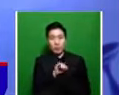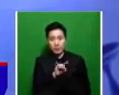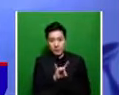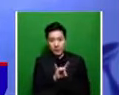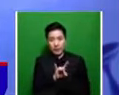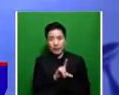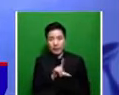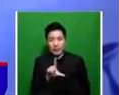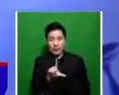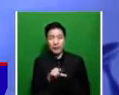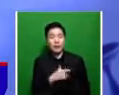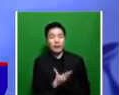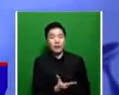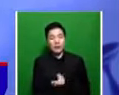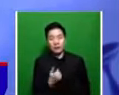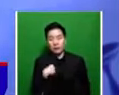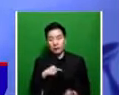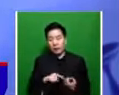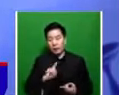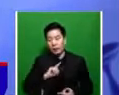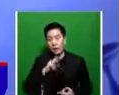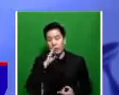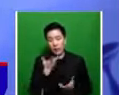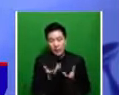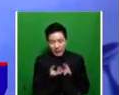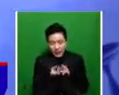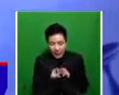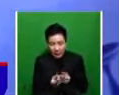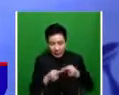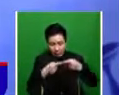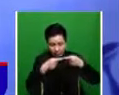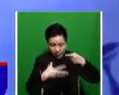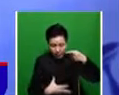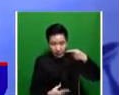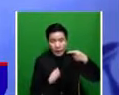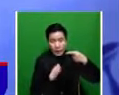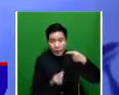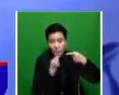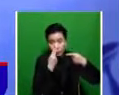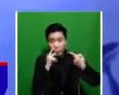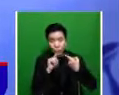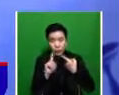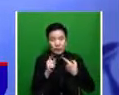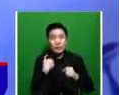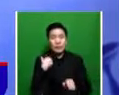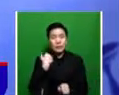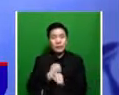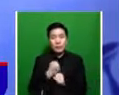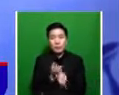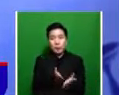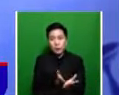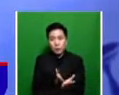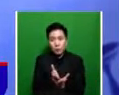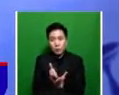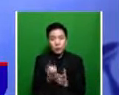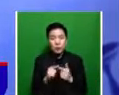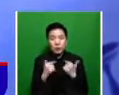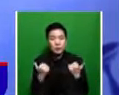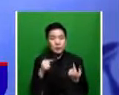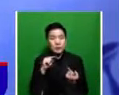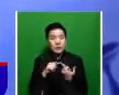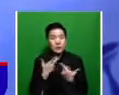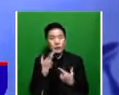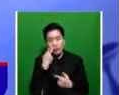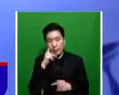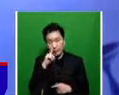5,488 ล้านบาทนะคะถ้าจะแตกย่อยเพื่อให้เห็นภาพให้ชัดนะคะส่วนงานที่เป็นภายใต้